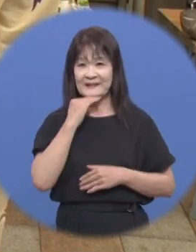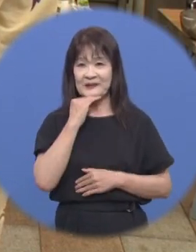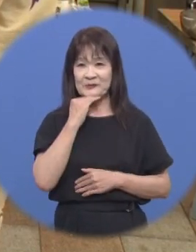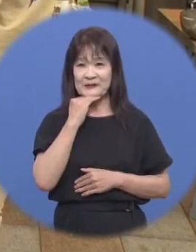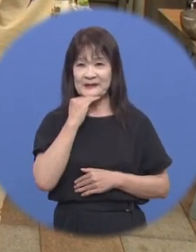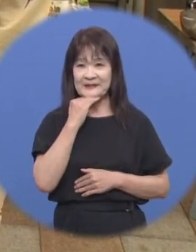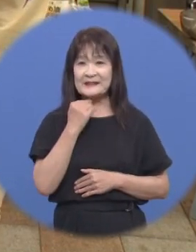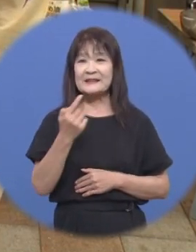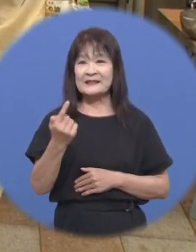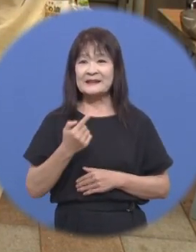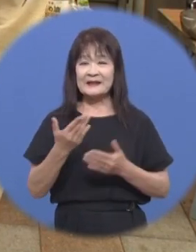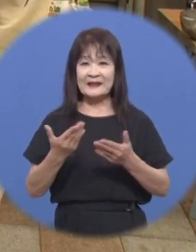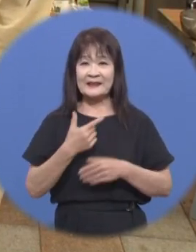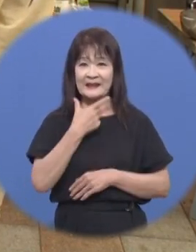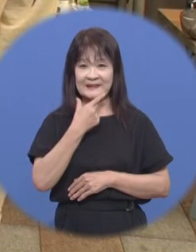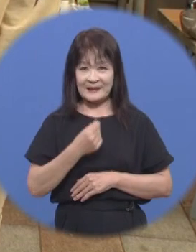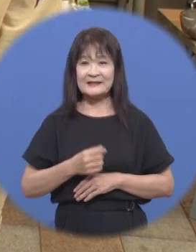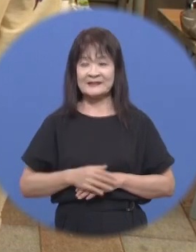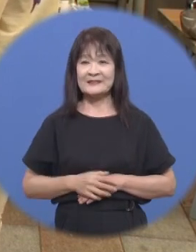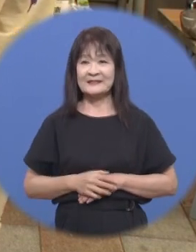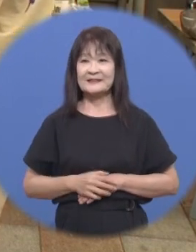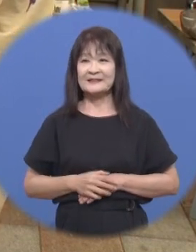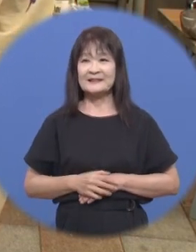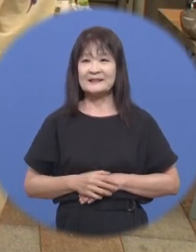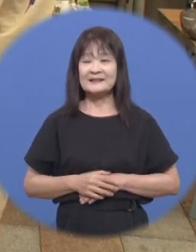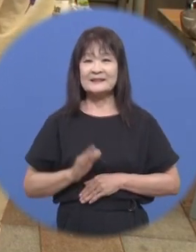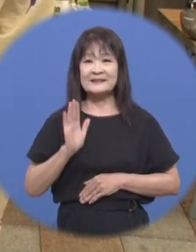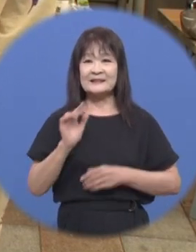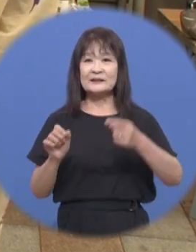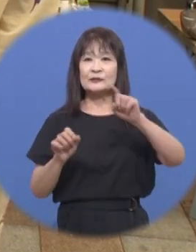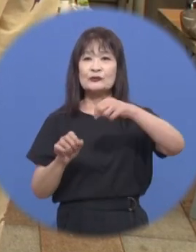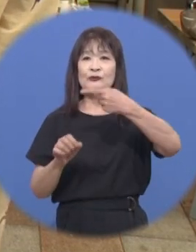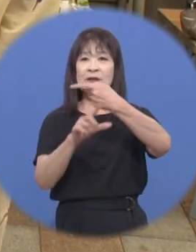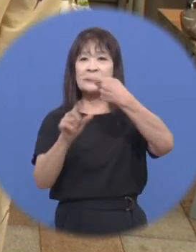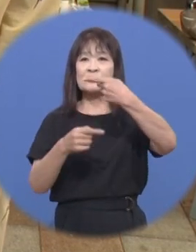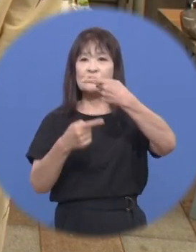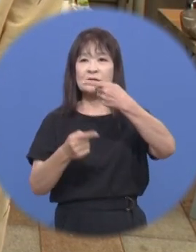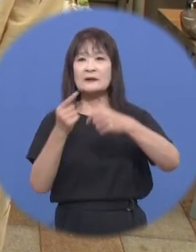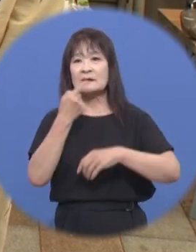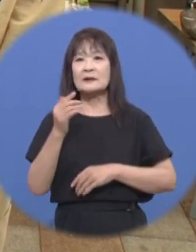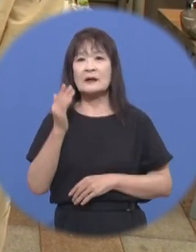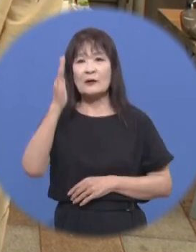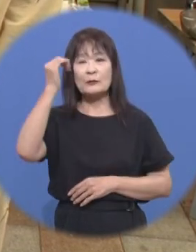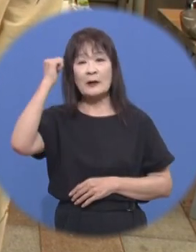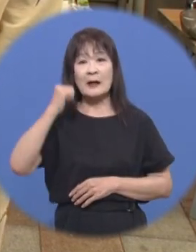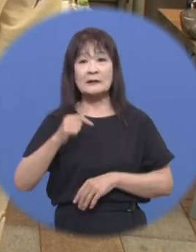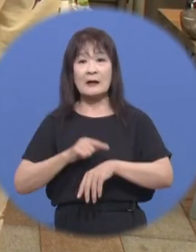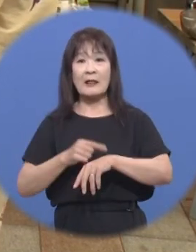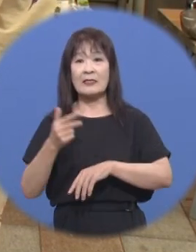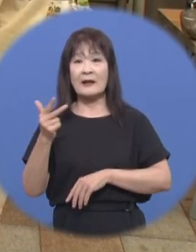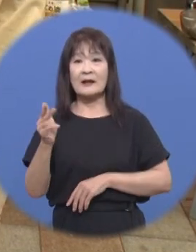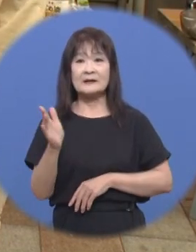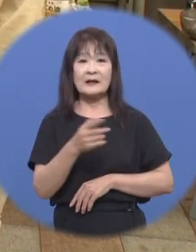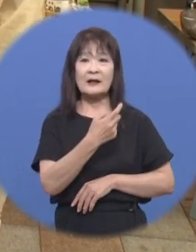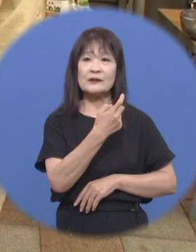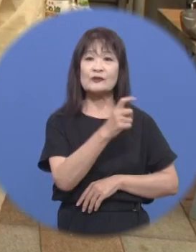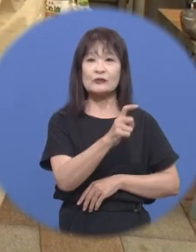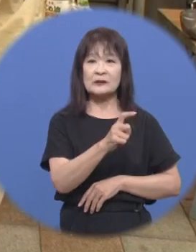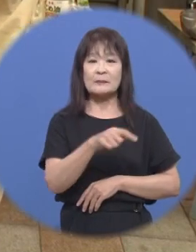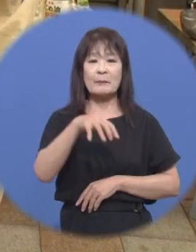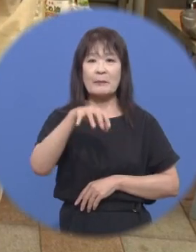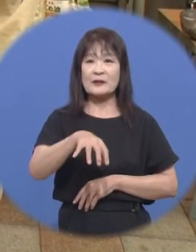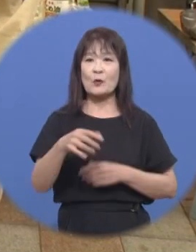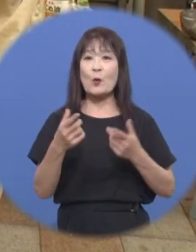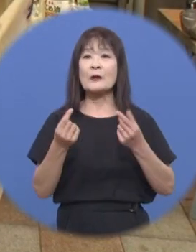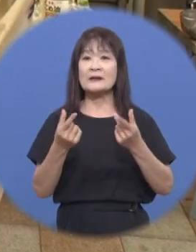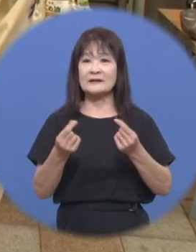来ていただきたいと思います。 はい、次回は11月1日火曜日の朝7時から10時で北村栗町で